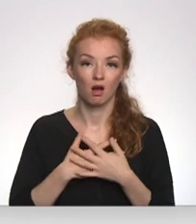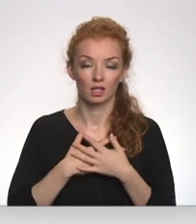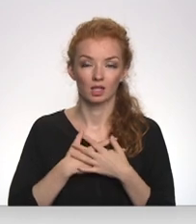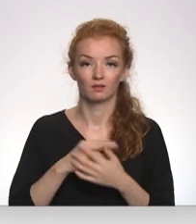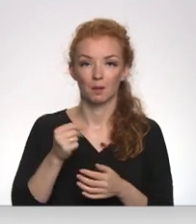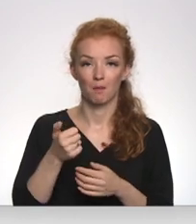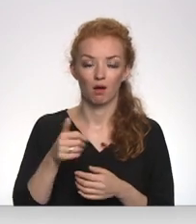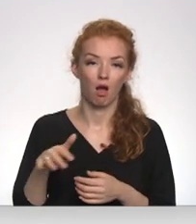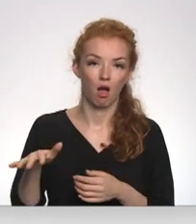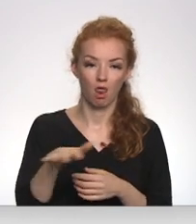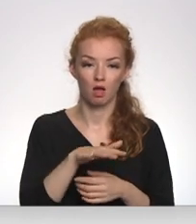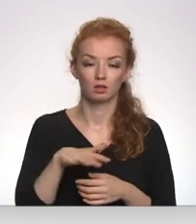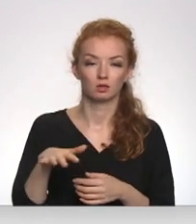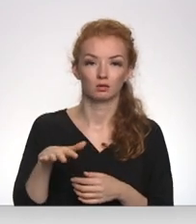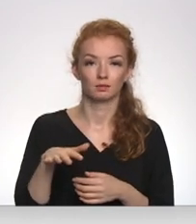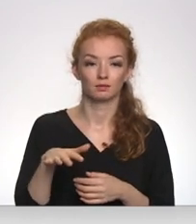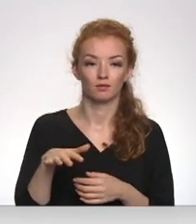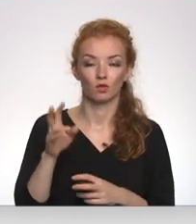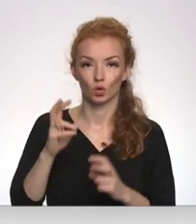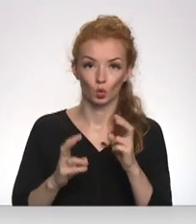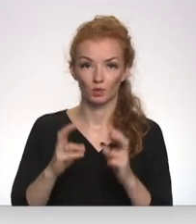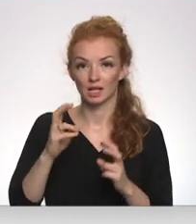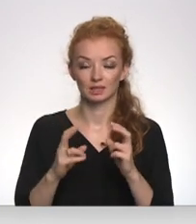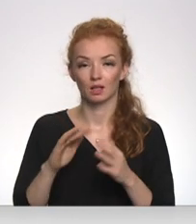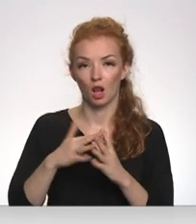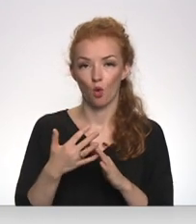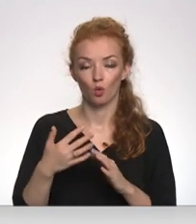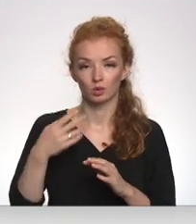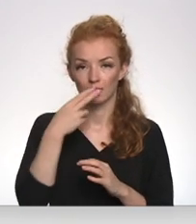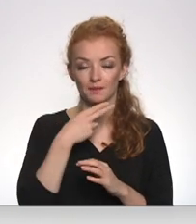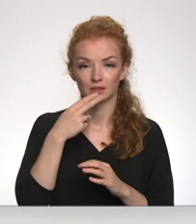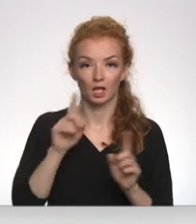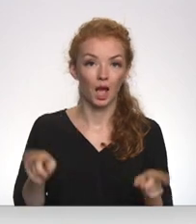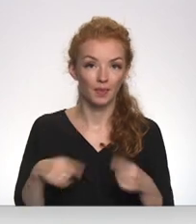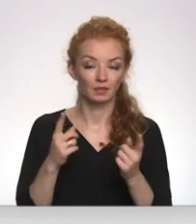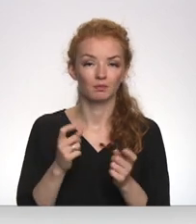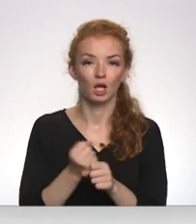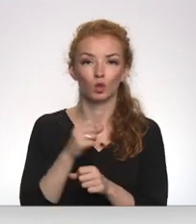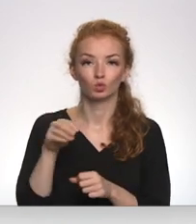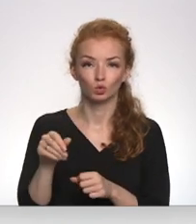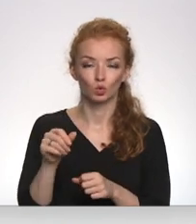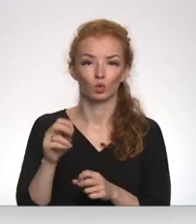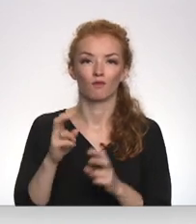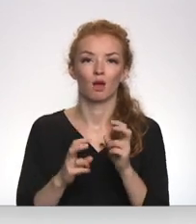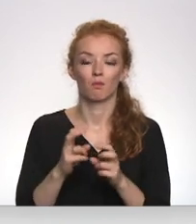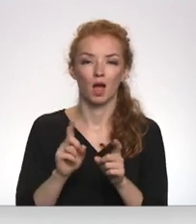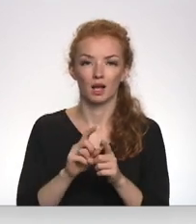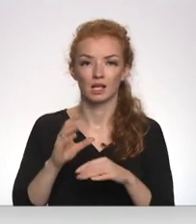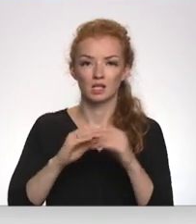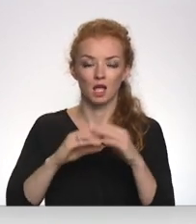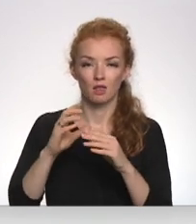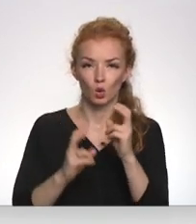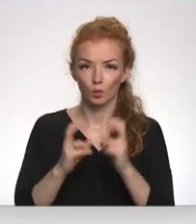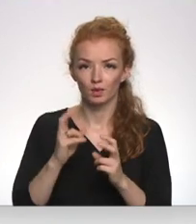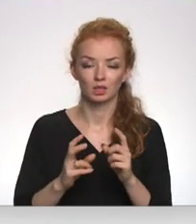Zemgales, teiksim, rūpnieciskā, lauksaimnieciskā attīstība, gan cukurfabrika, ķieģeļu rūpniecība, ja tur ir